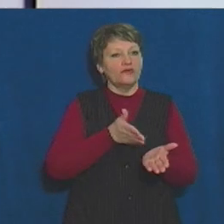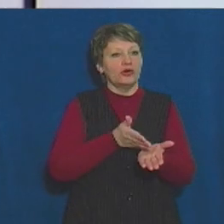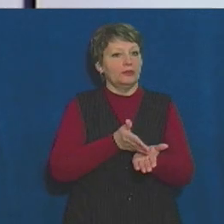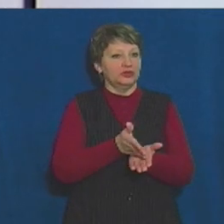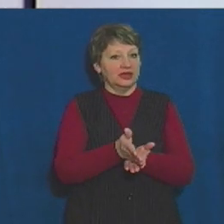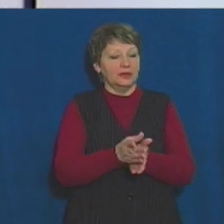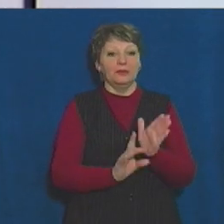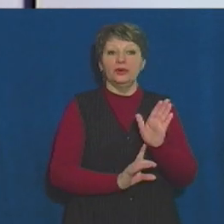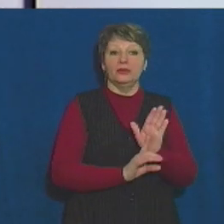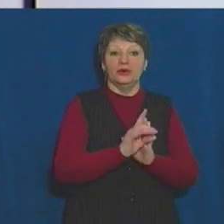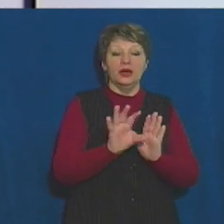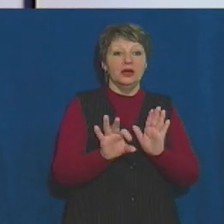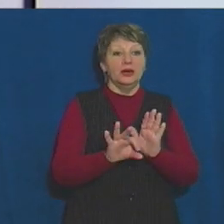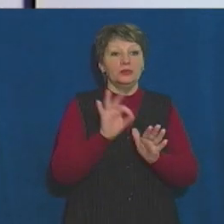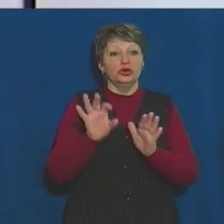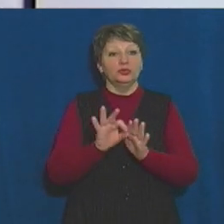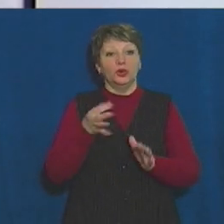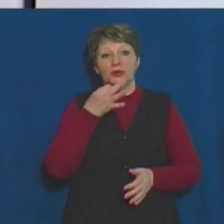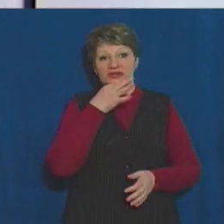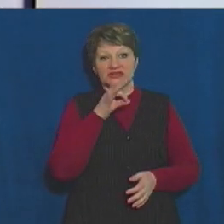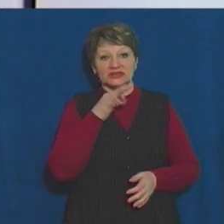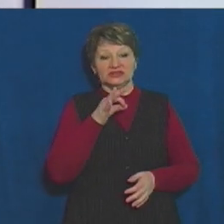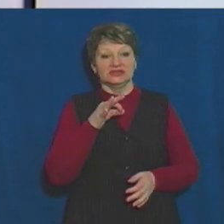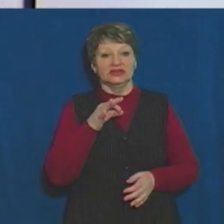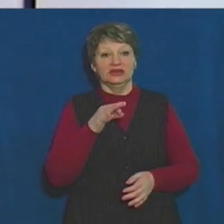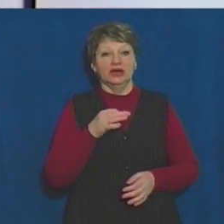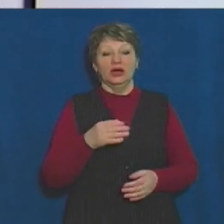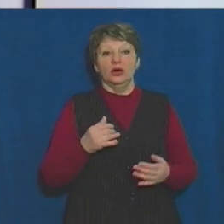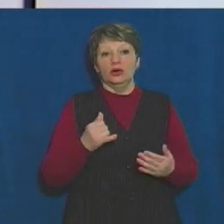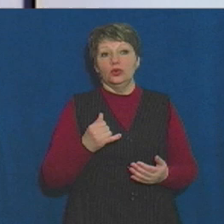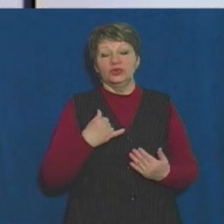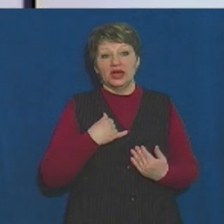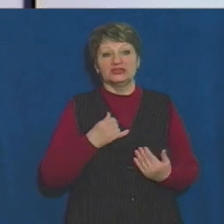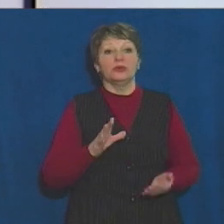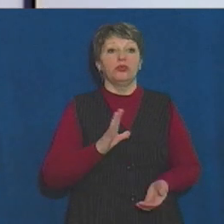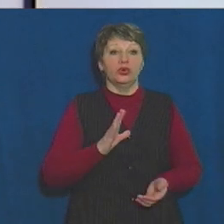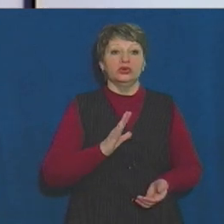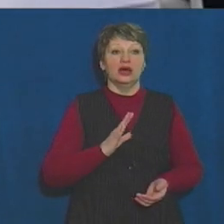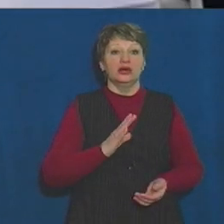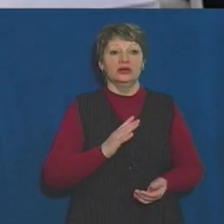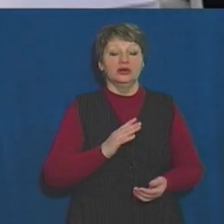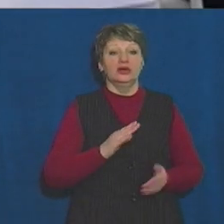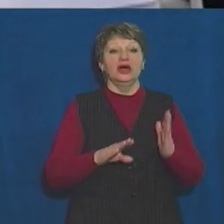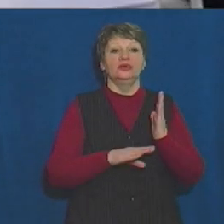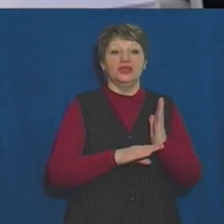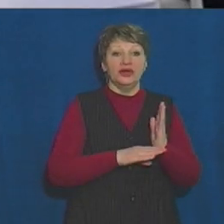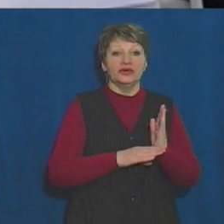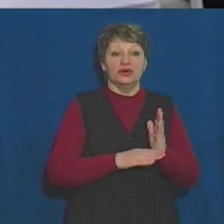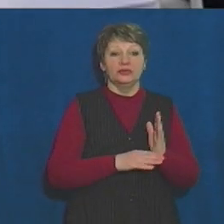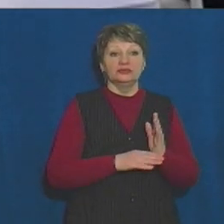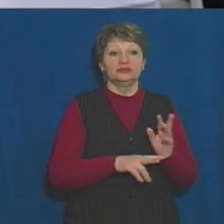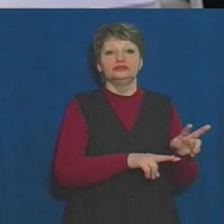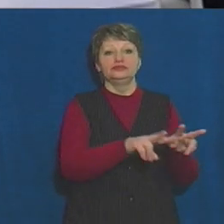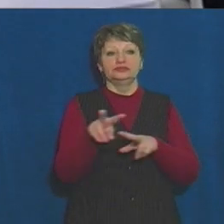починаючи від підбору насінневого матеріалу, бо, ну, знову ж, традиційно в нас було таке, є плюсове дерево, з нього найбільше зібрали,